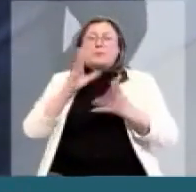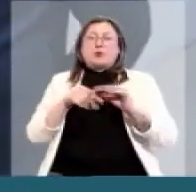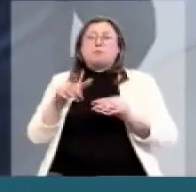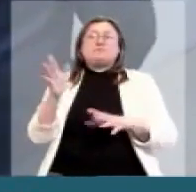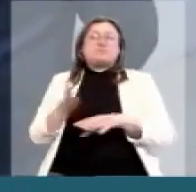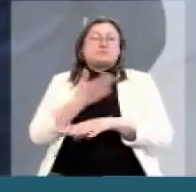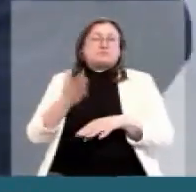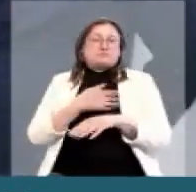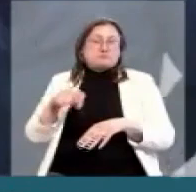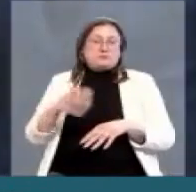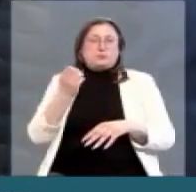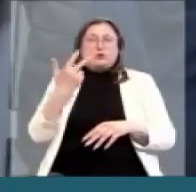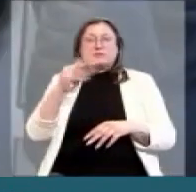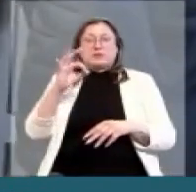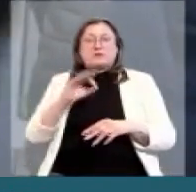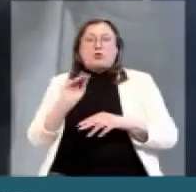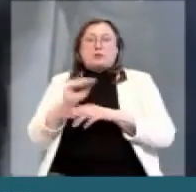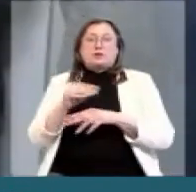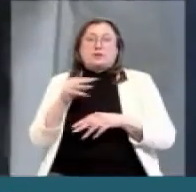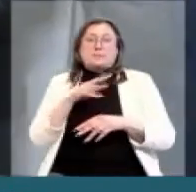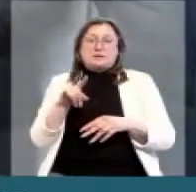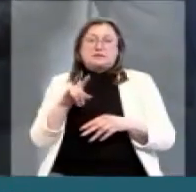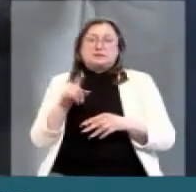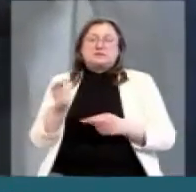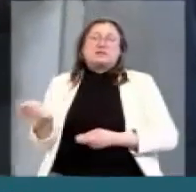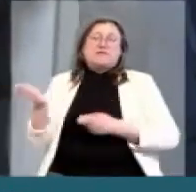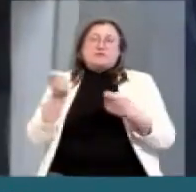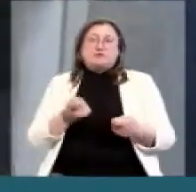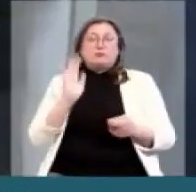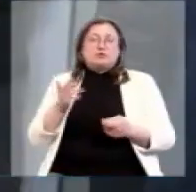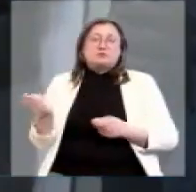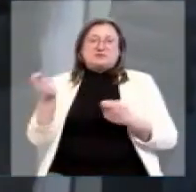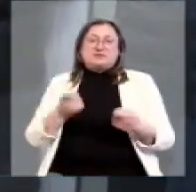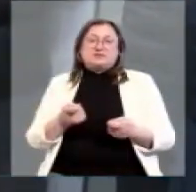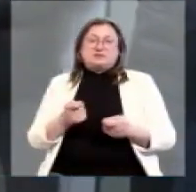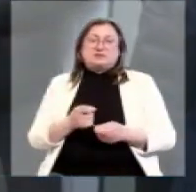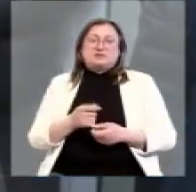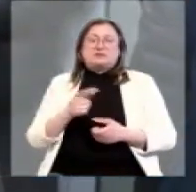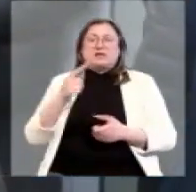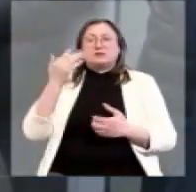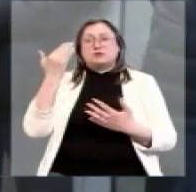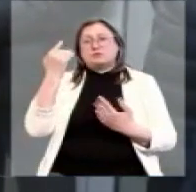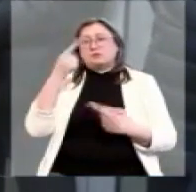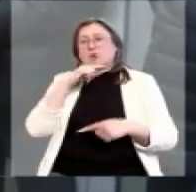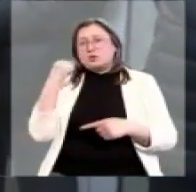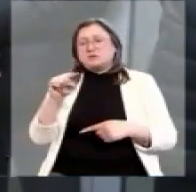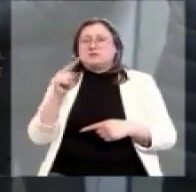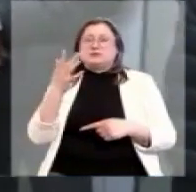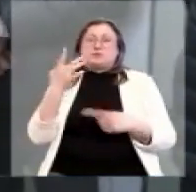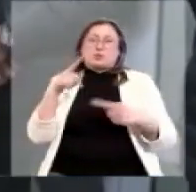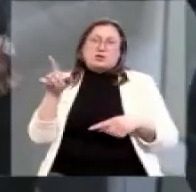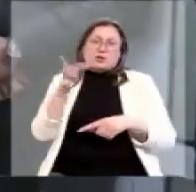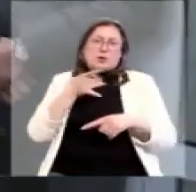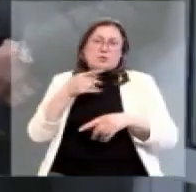этот завод, еще 30% дополнительно мы завозим, будем завозить с этого. Еще со стороны. Со стороны, да, с Российской Федерации, с